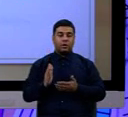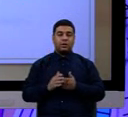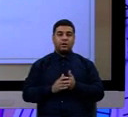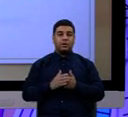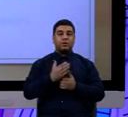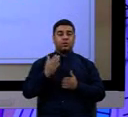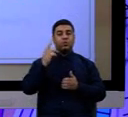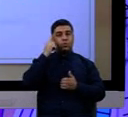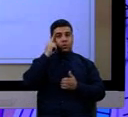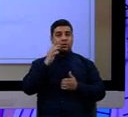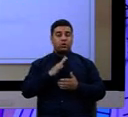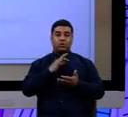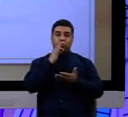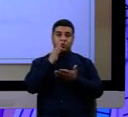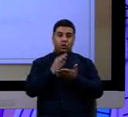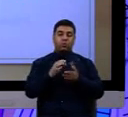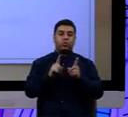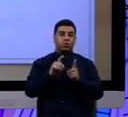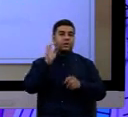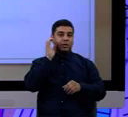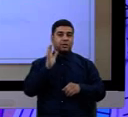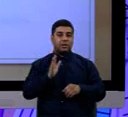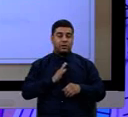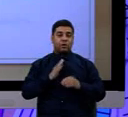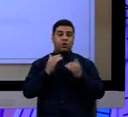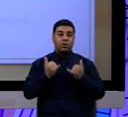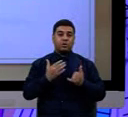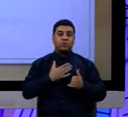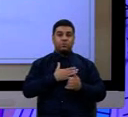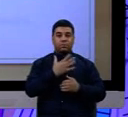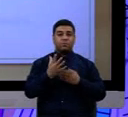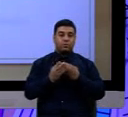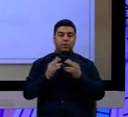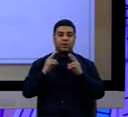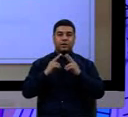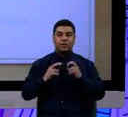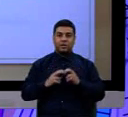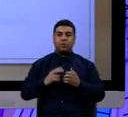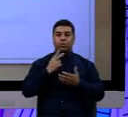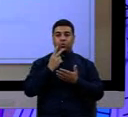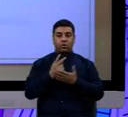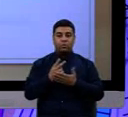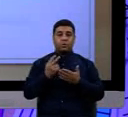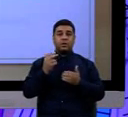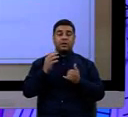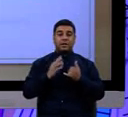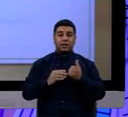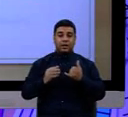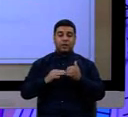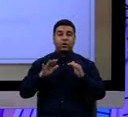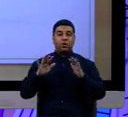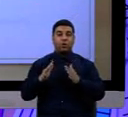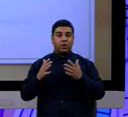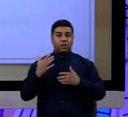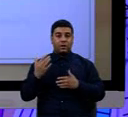ekan? O'yladingiz? Javoblaringizni ham eshitdim. Keling, endi tekshirib ko'ramiz. Ha,